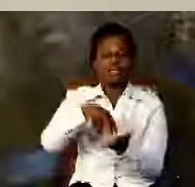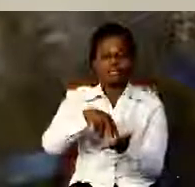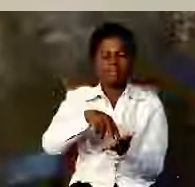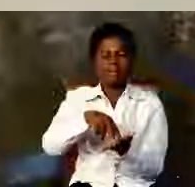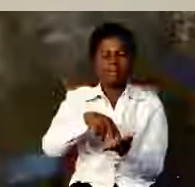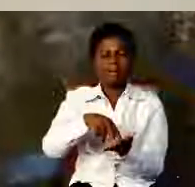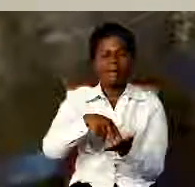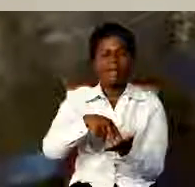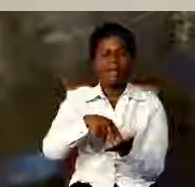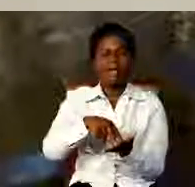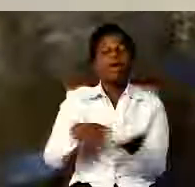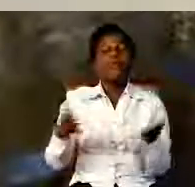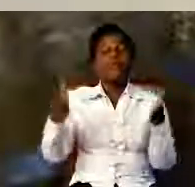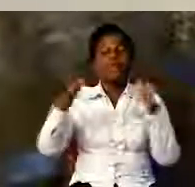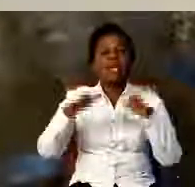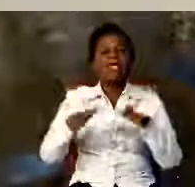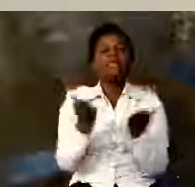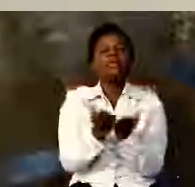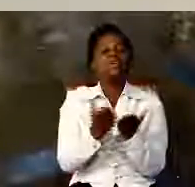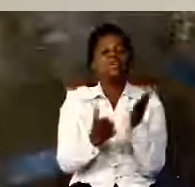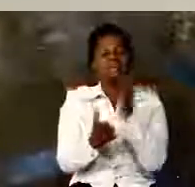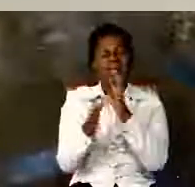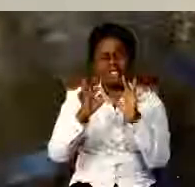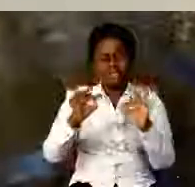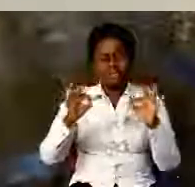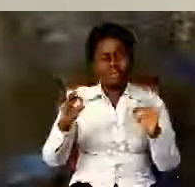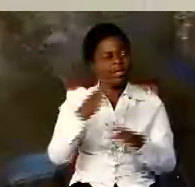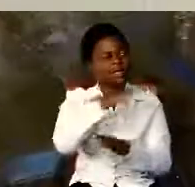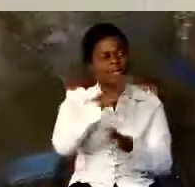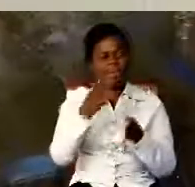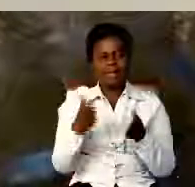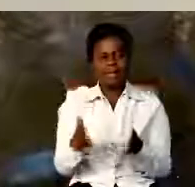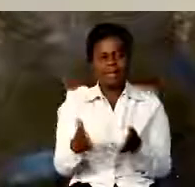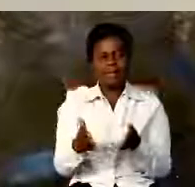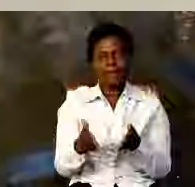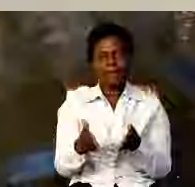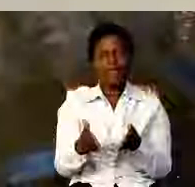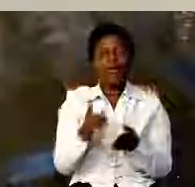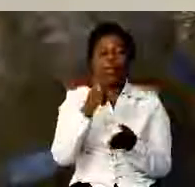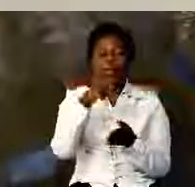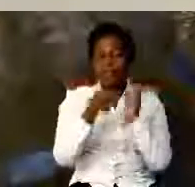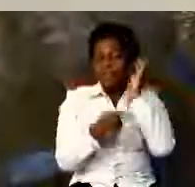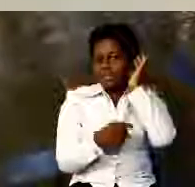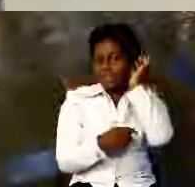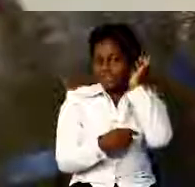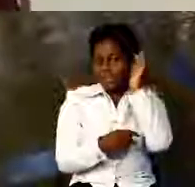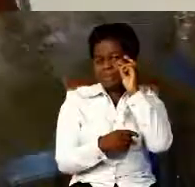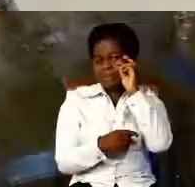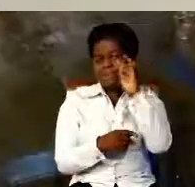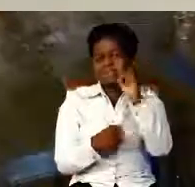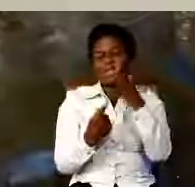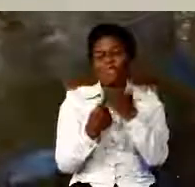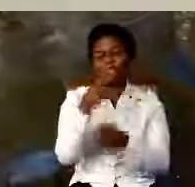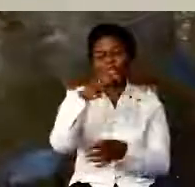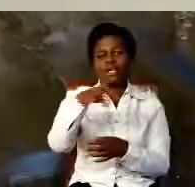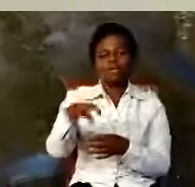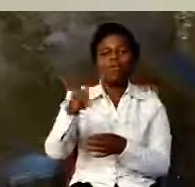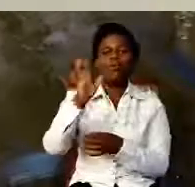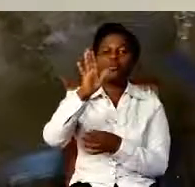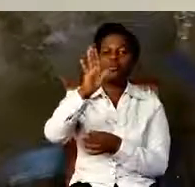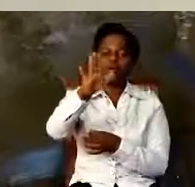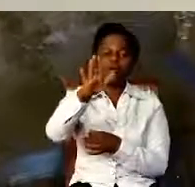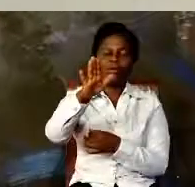ajili ya kutubariki kwa somo zuri la jioni ya leo, mpenzi mtazamaji na msikilizaji kutoka pale kituoni